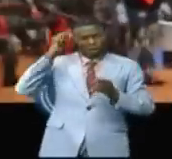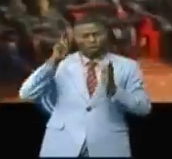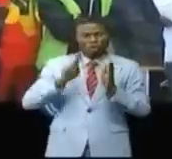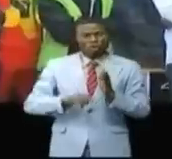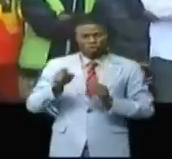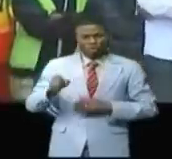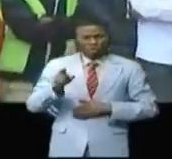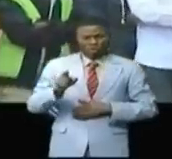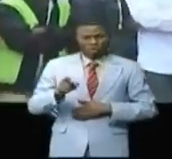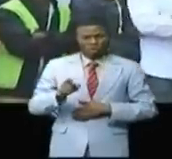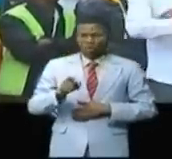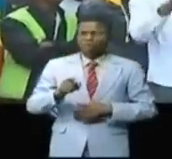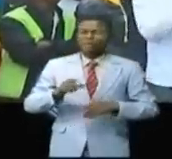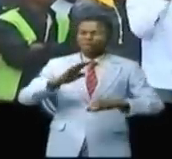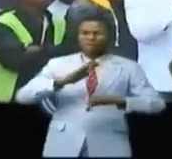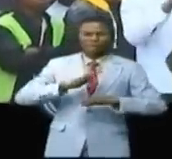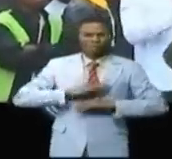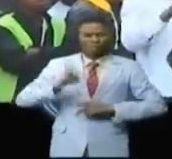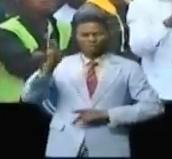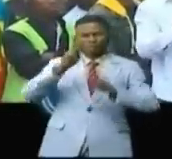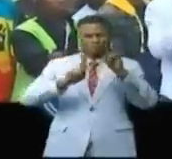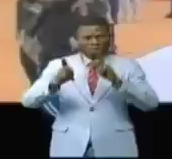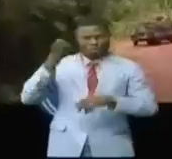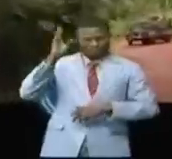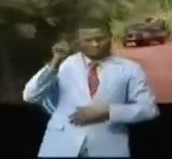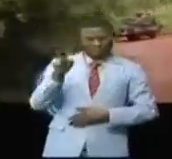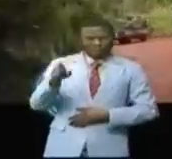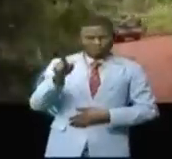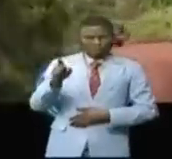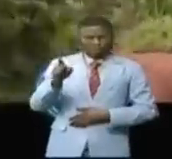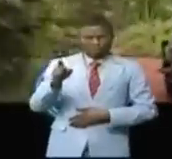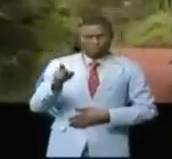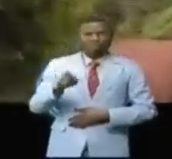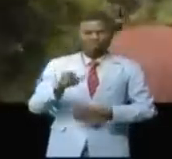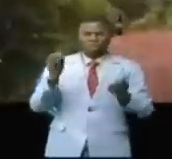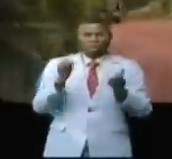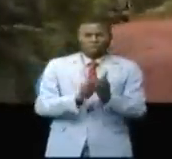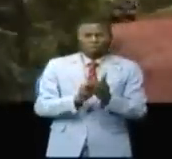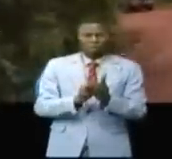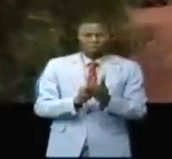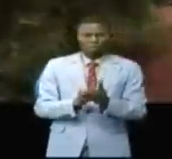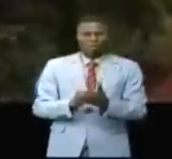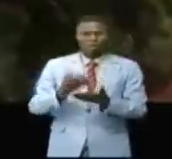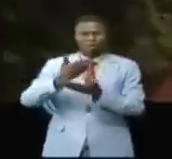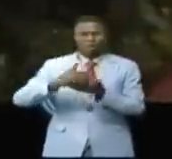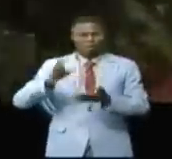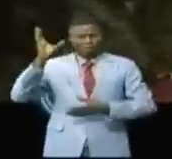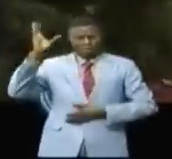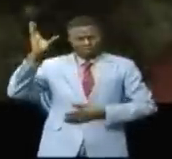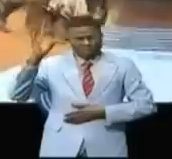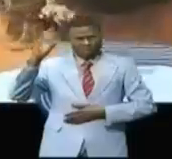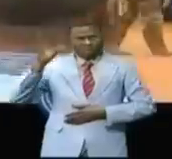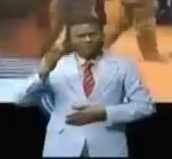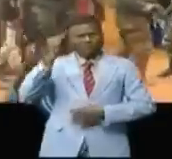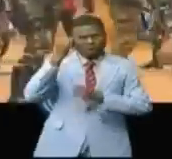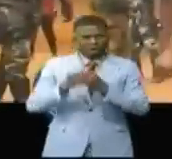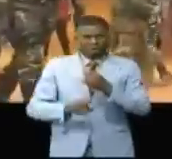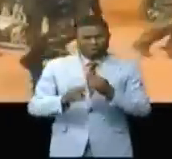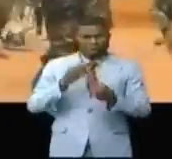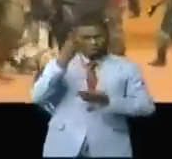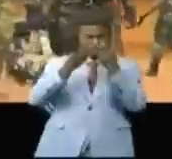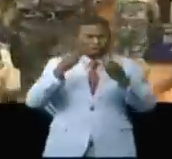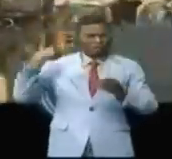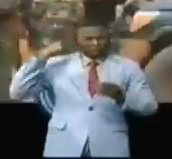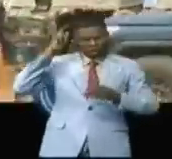un motif de soulagement pour les habitants de cette région notons que le tape des barres fort bangguo a été clôturée par la descente du